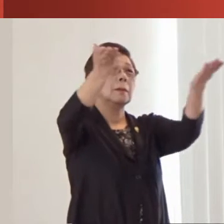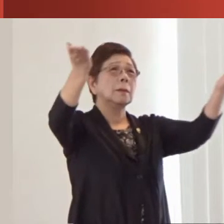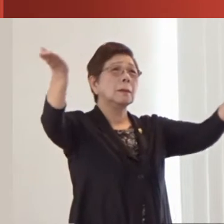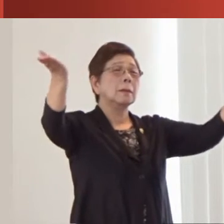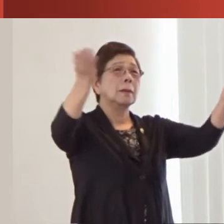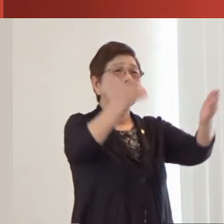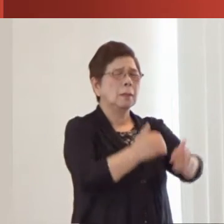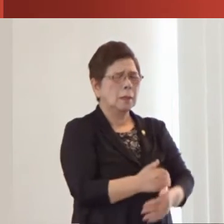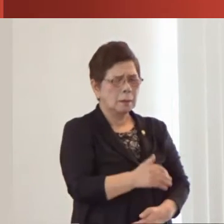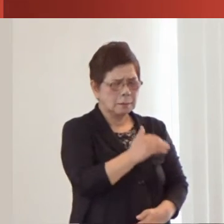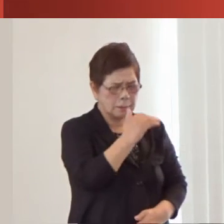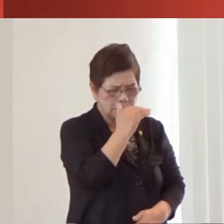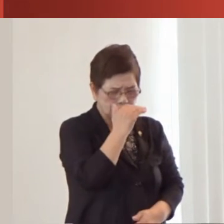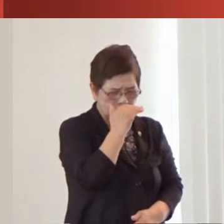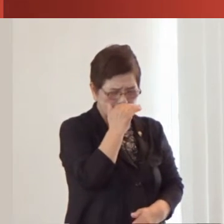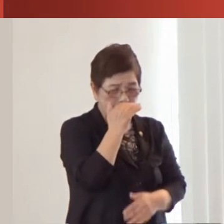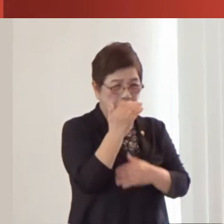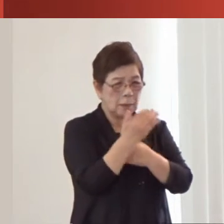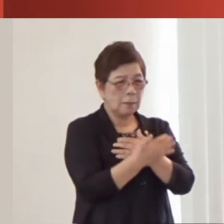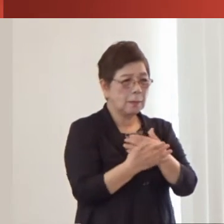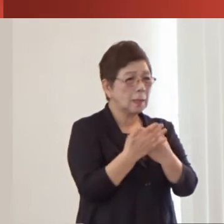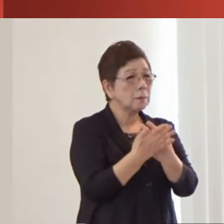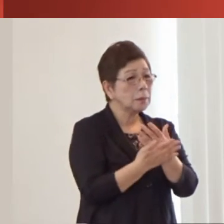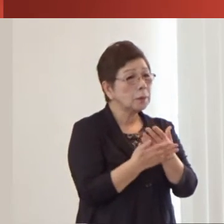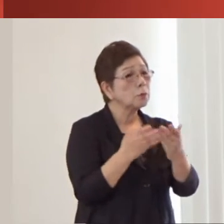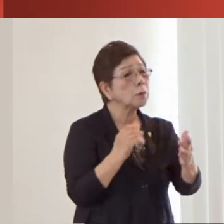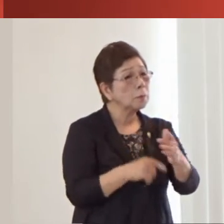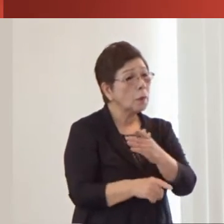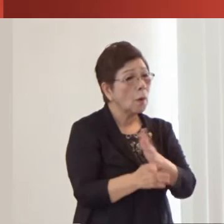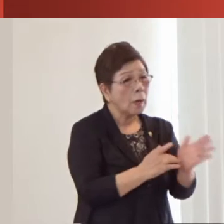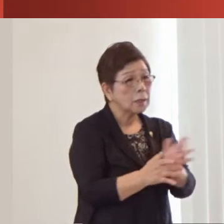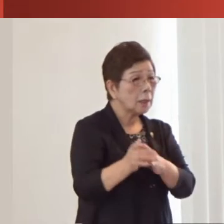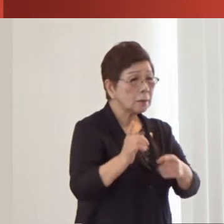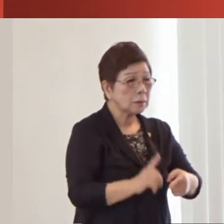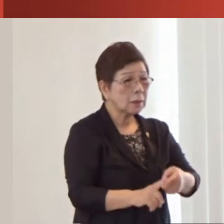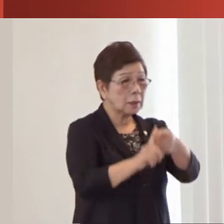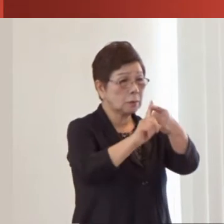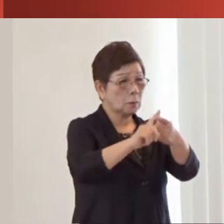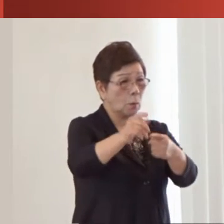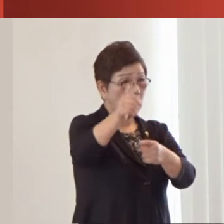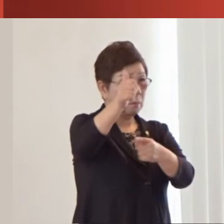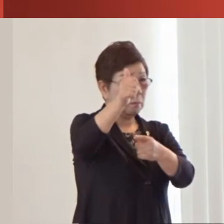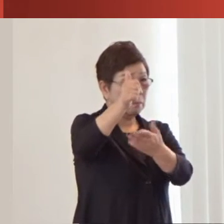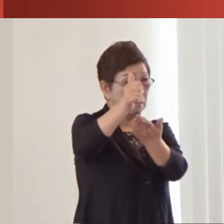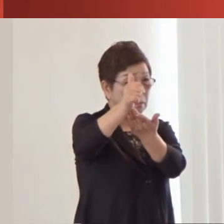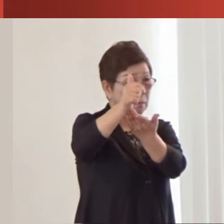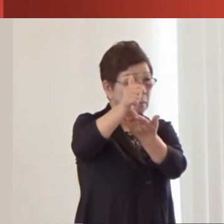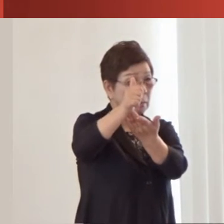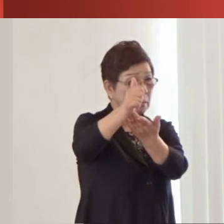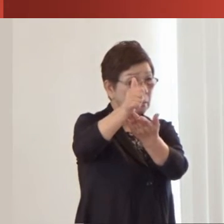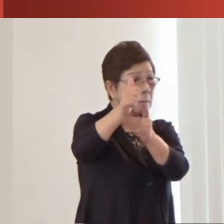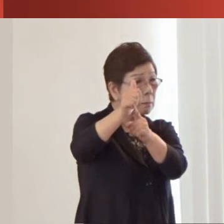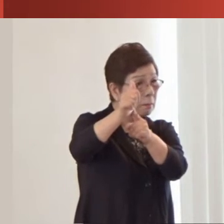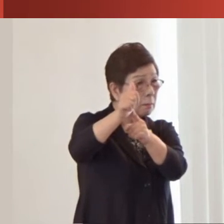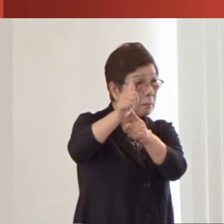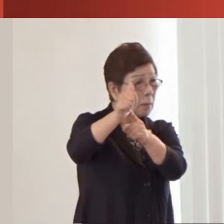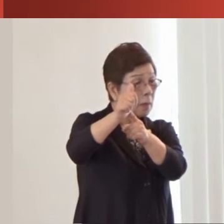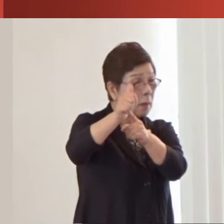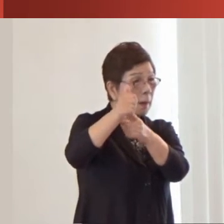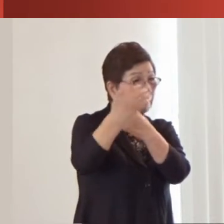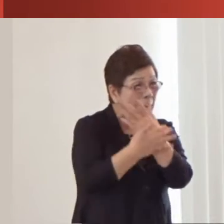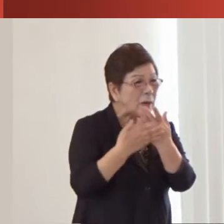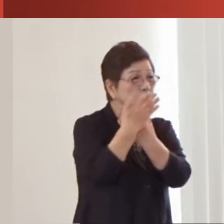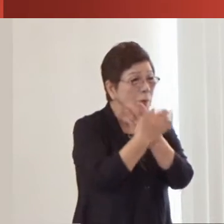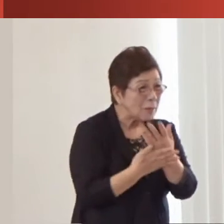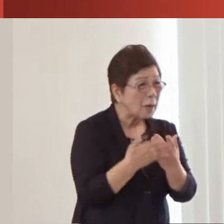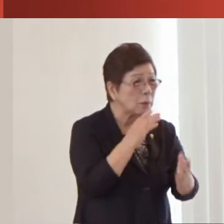み、それだけで十分な恵み、ね、もうこうなったらあとは天国の門番だろうと 廊下掃除